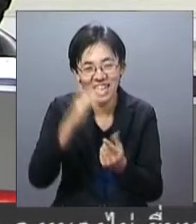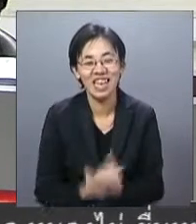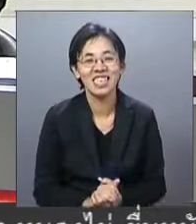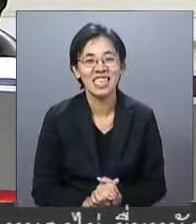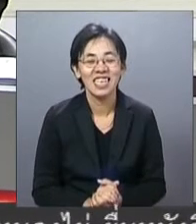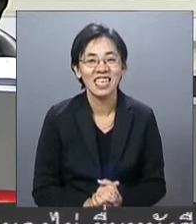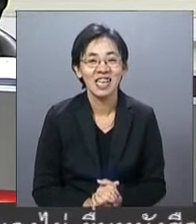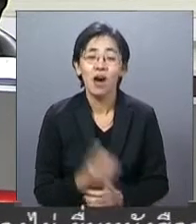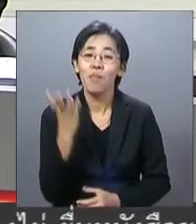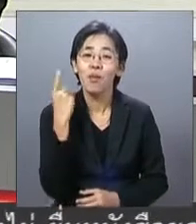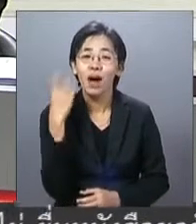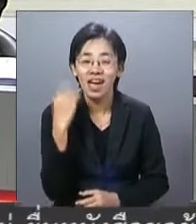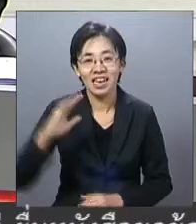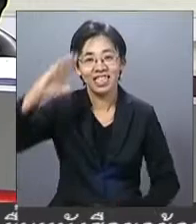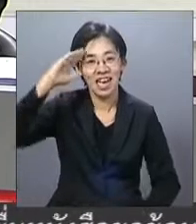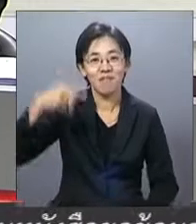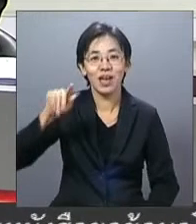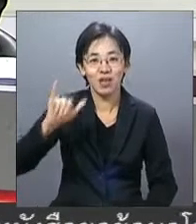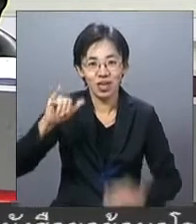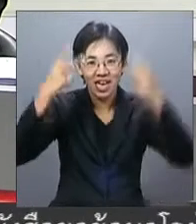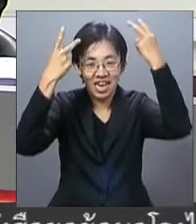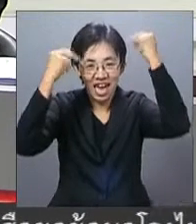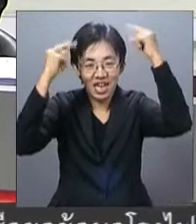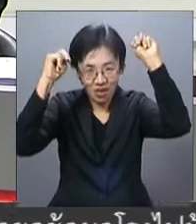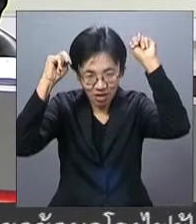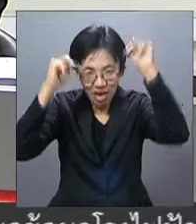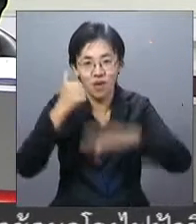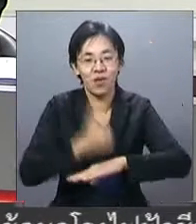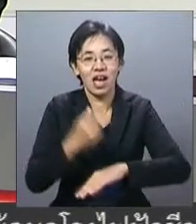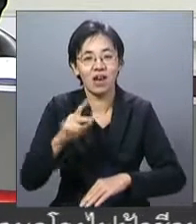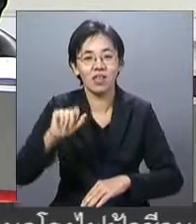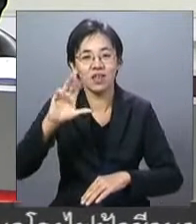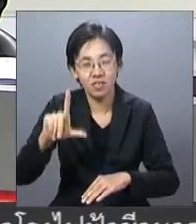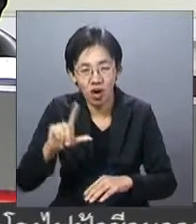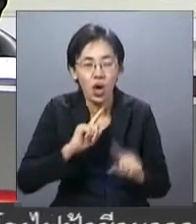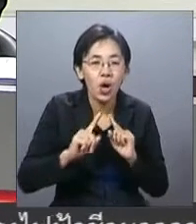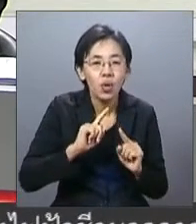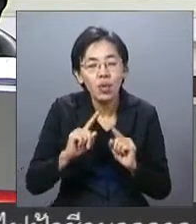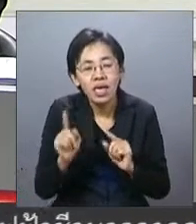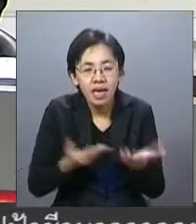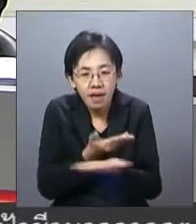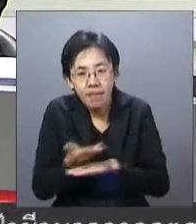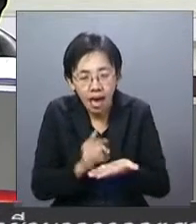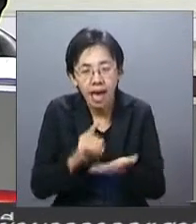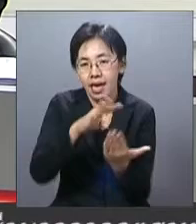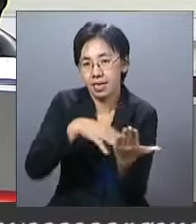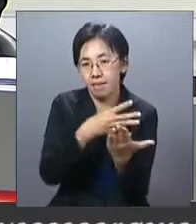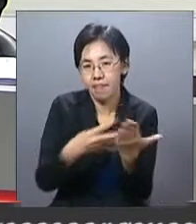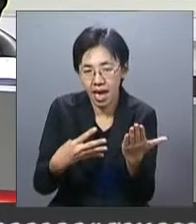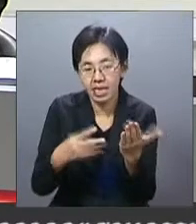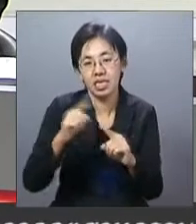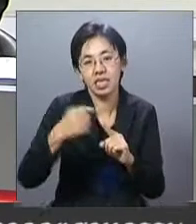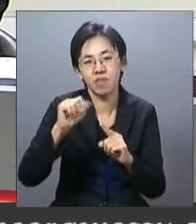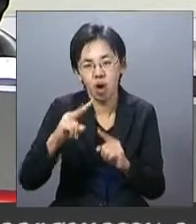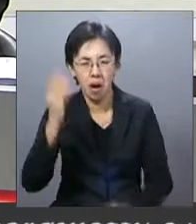านนี้พลเอกประยุทธ์จันทร์โอชานายกรัฐมนตรีและหัวหน้าคสช.ก็ใช้เวลาพูดเรื่องของการขับเคลื่อนแผน12นั้นเกือบ